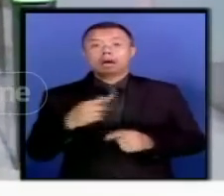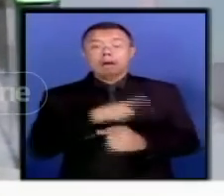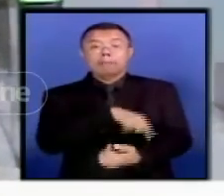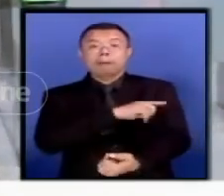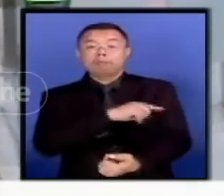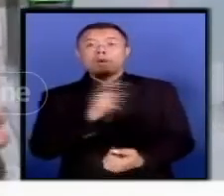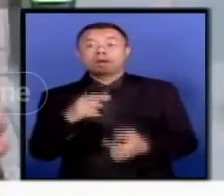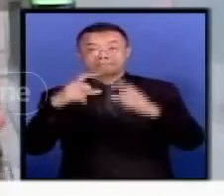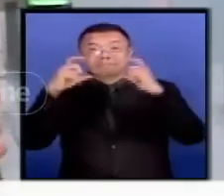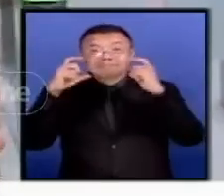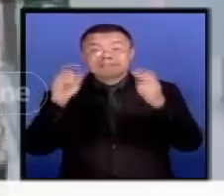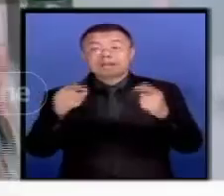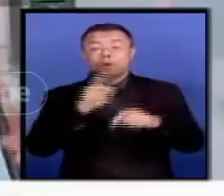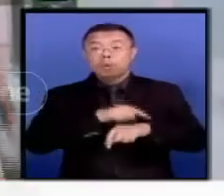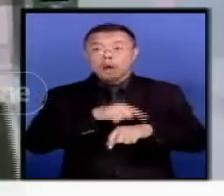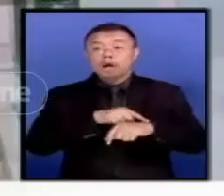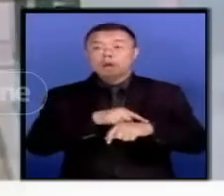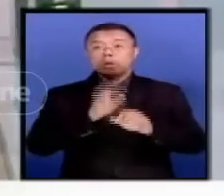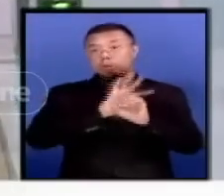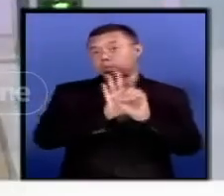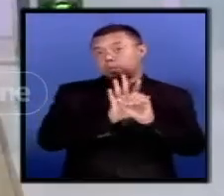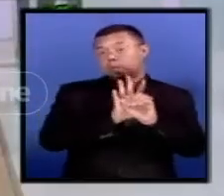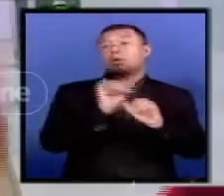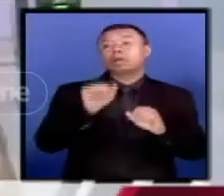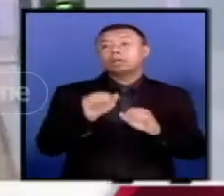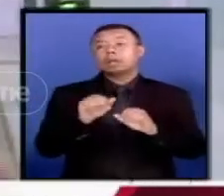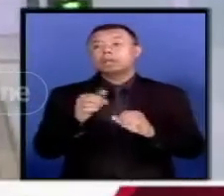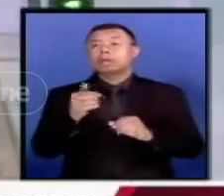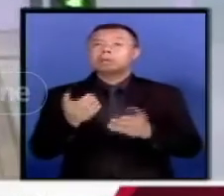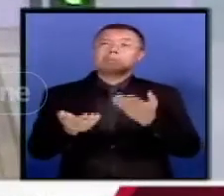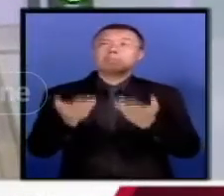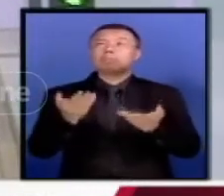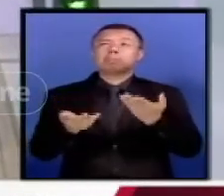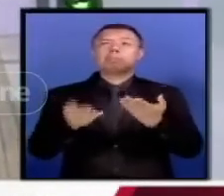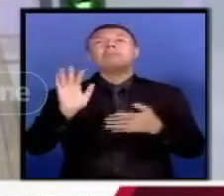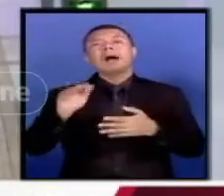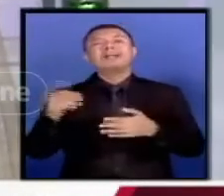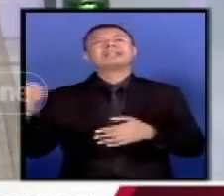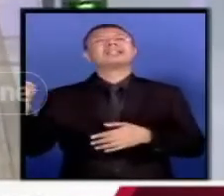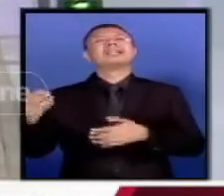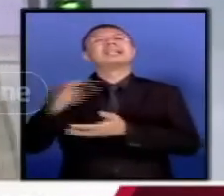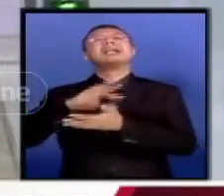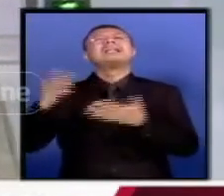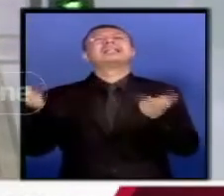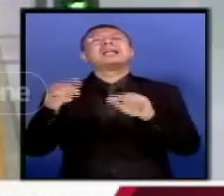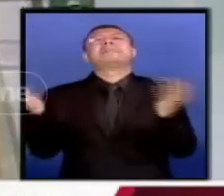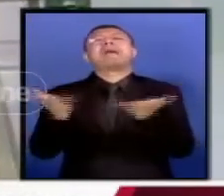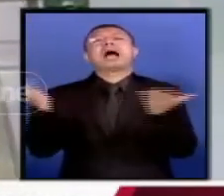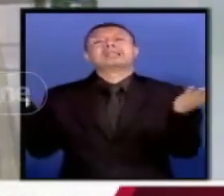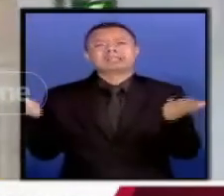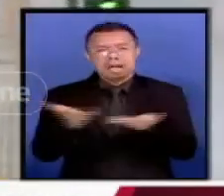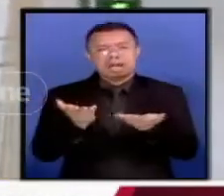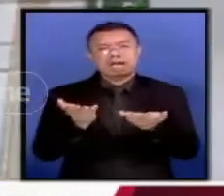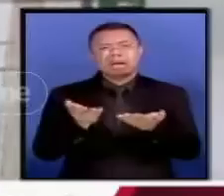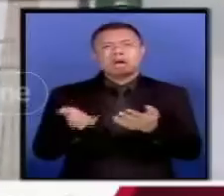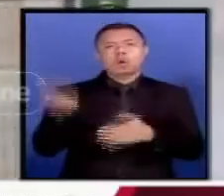habituasi penggunaan masker saat era pandemi COVID ini kiranya masih terbawa ya masyarakat kita sampai di situasi